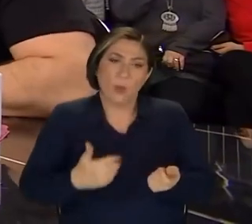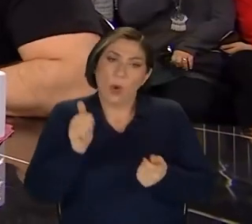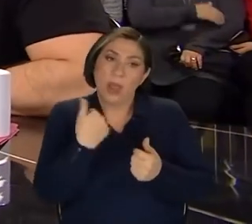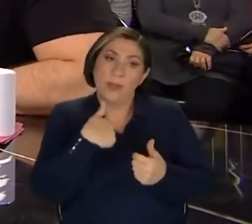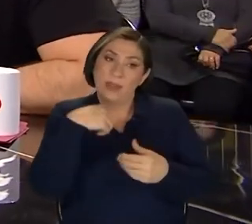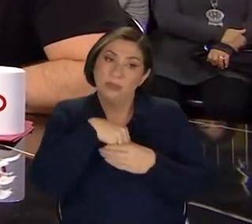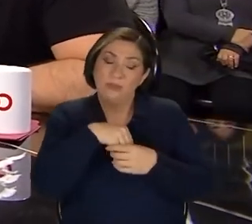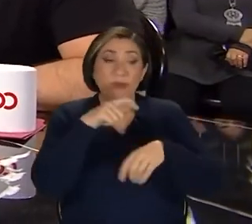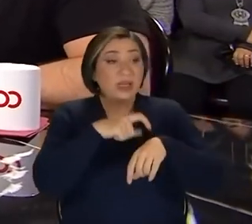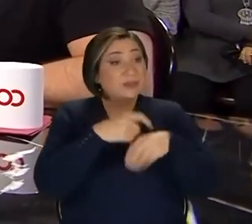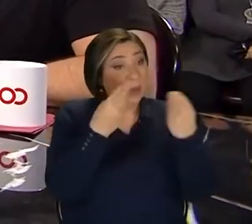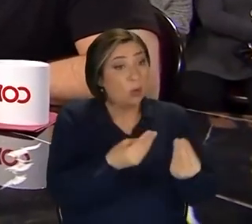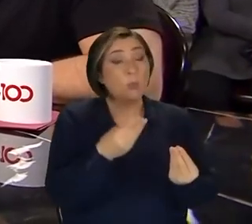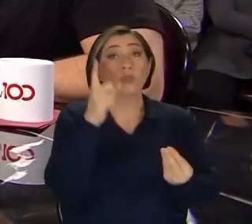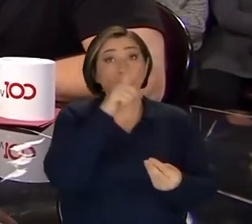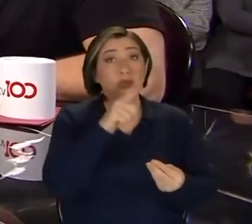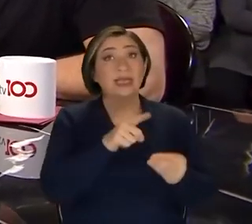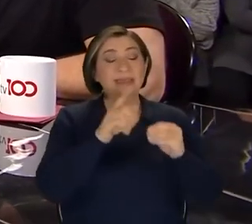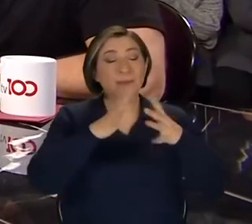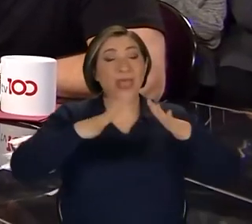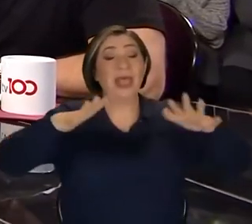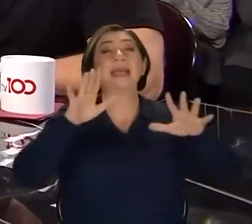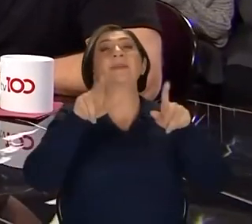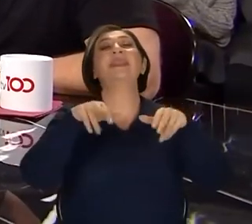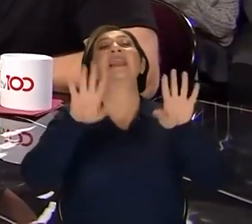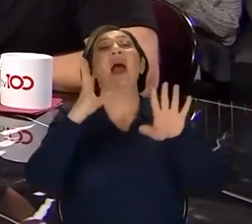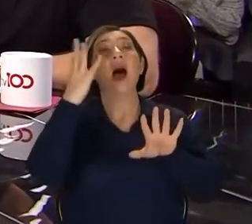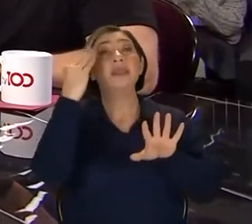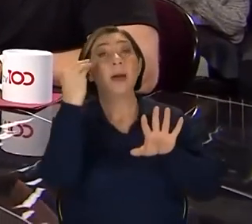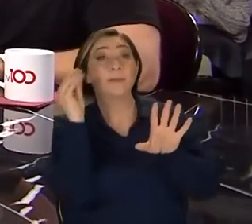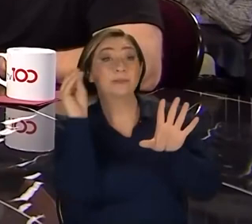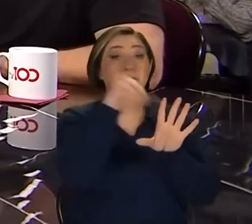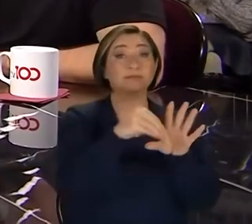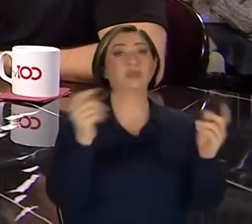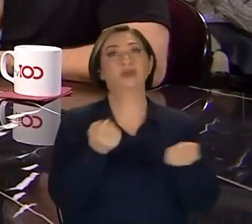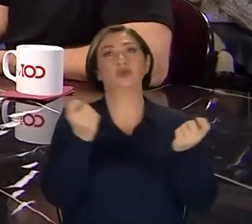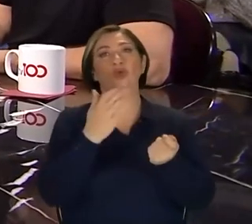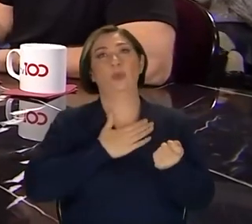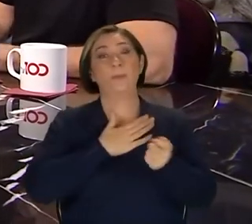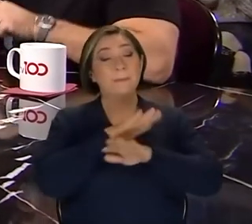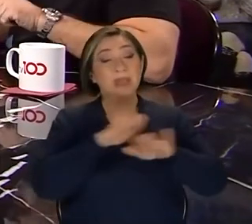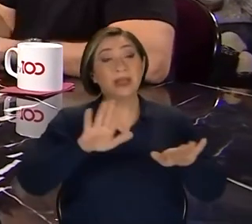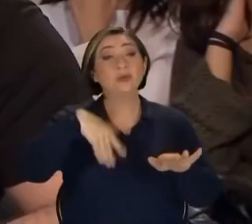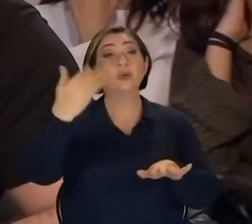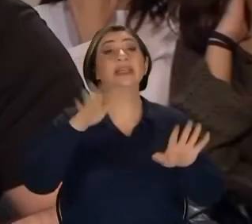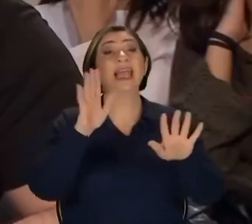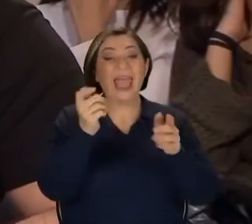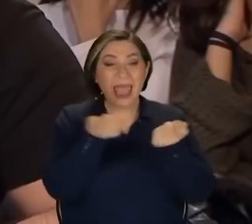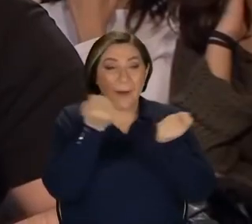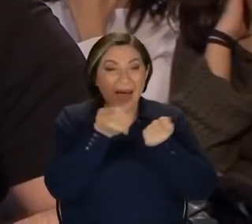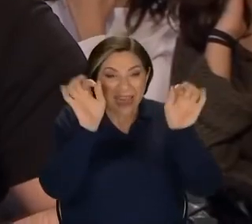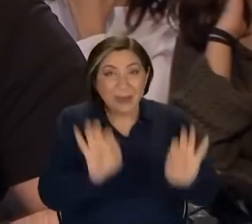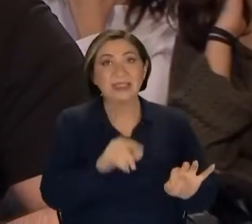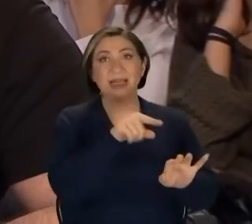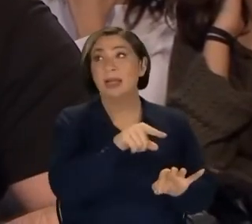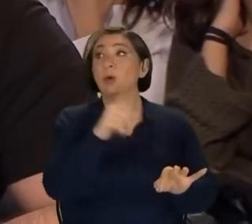önemsiyorum, vakit ayırıyorum. Dolayısıyla buna cila atmak gibi değil, anlamlı kılmaya çalışıyorum. Bittikten sonra değil, yapım aşamasında da